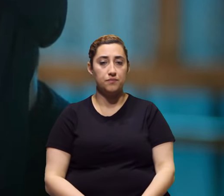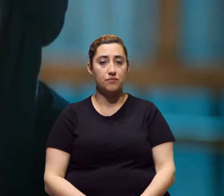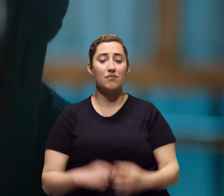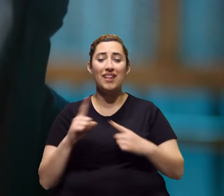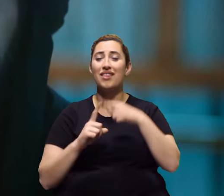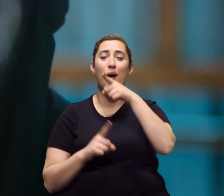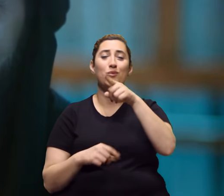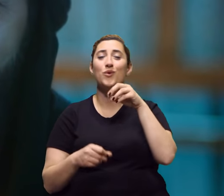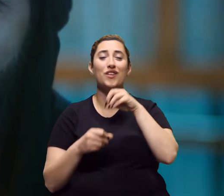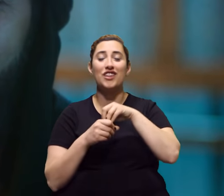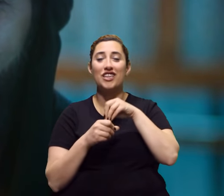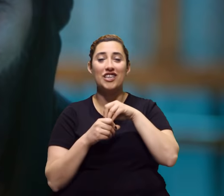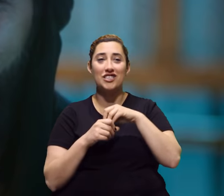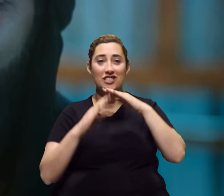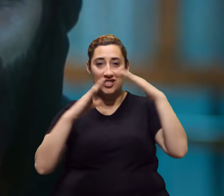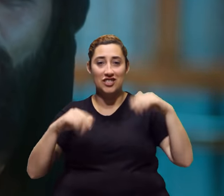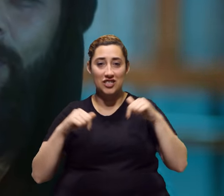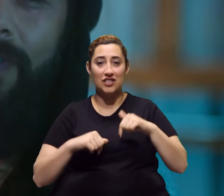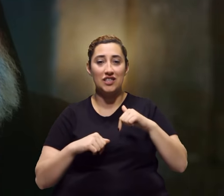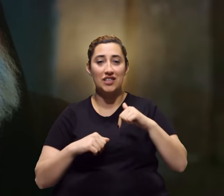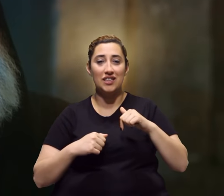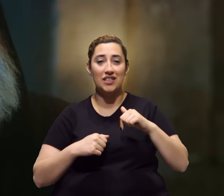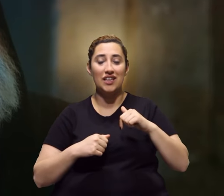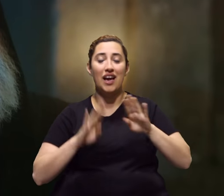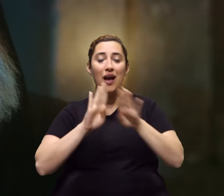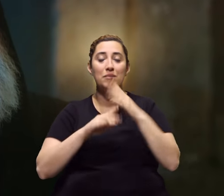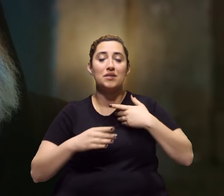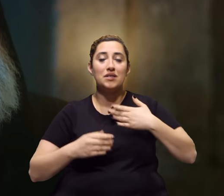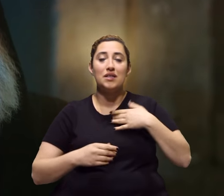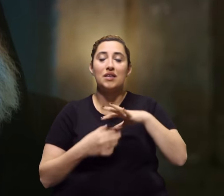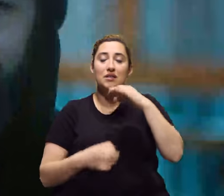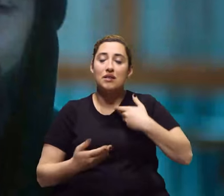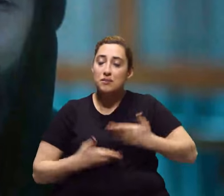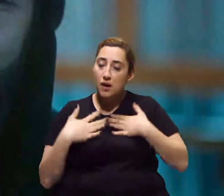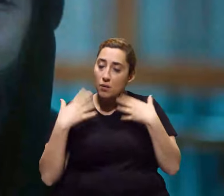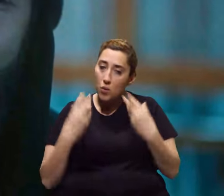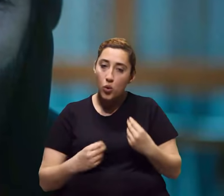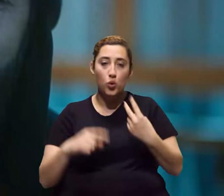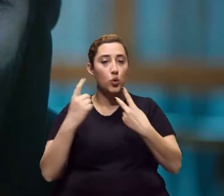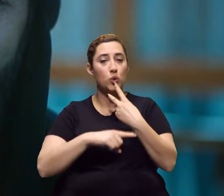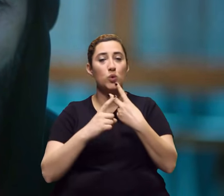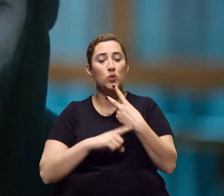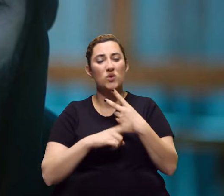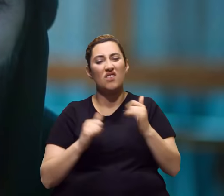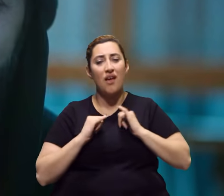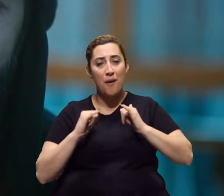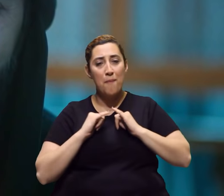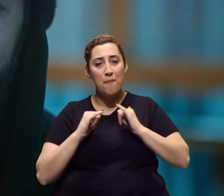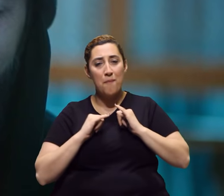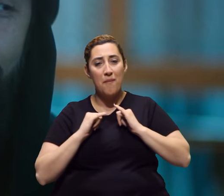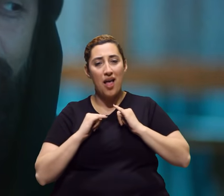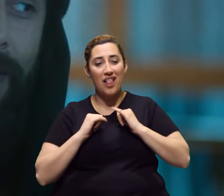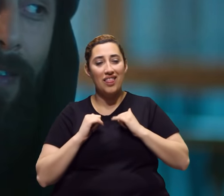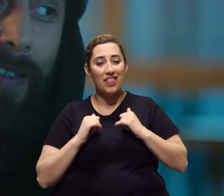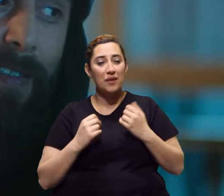Taptuk'un tapusunda, kul olduk kapusunda. Yunus miskin,